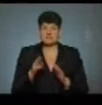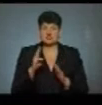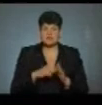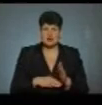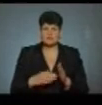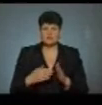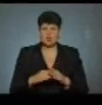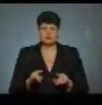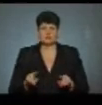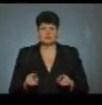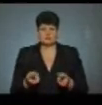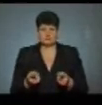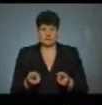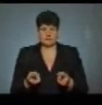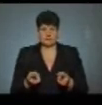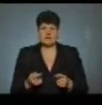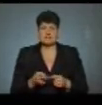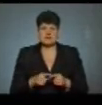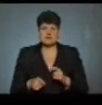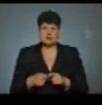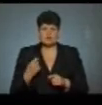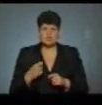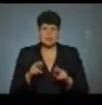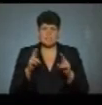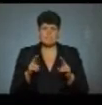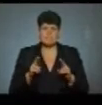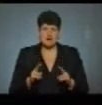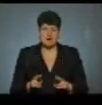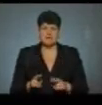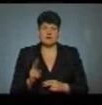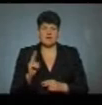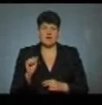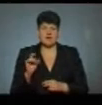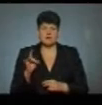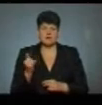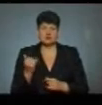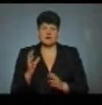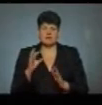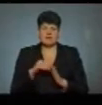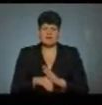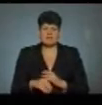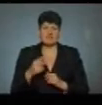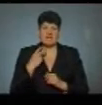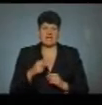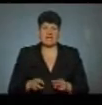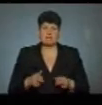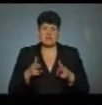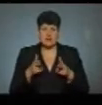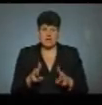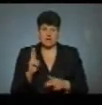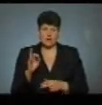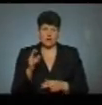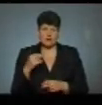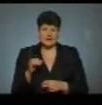до ув'язнення. Таку відповідальність за порушення правил карантину Верховна Рада сьогодні внесла до Кримінального кодексу. У законах